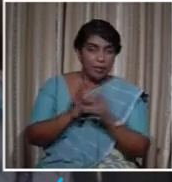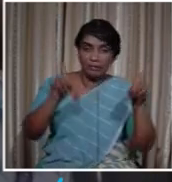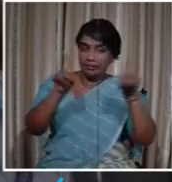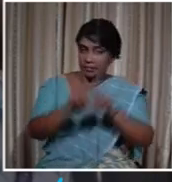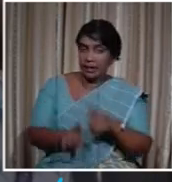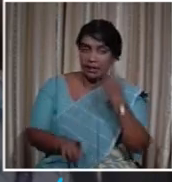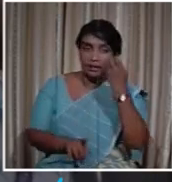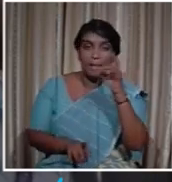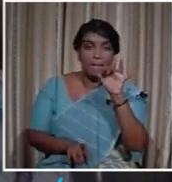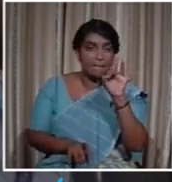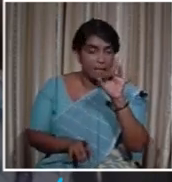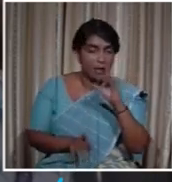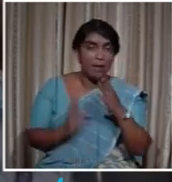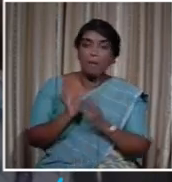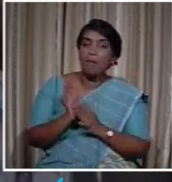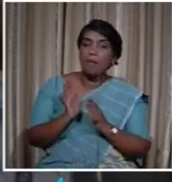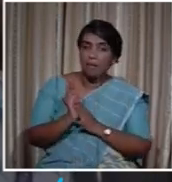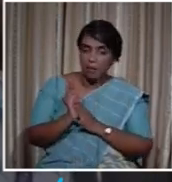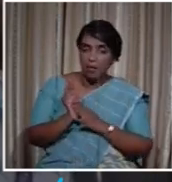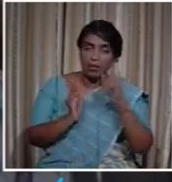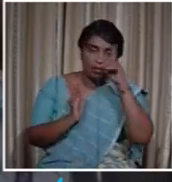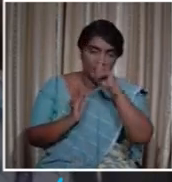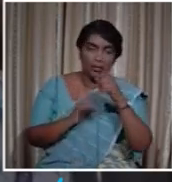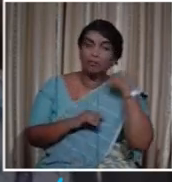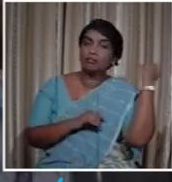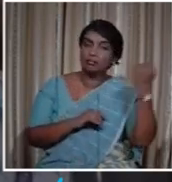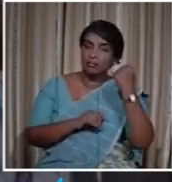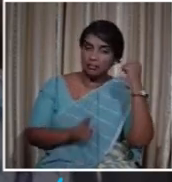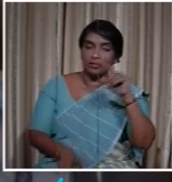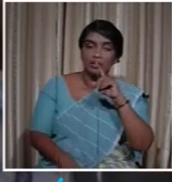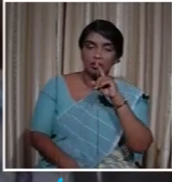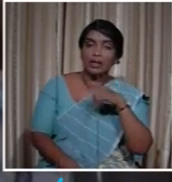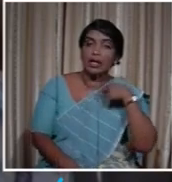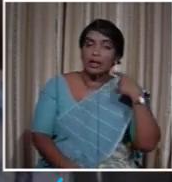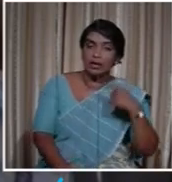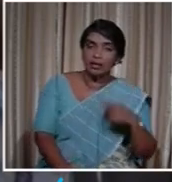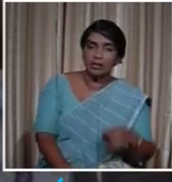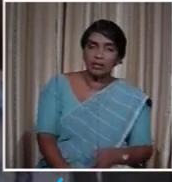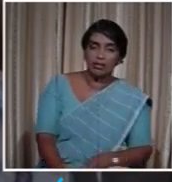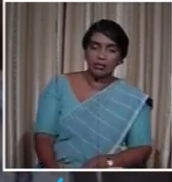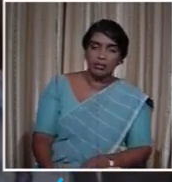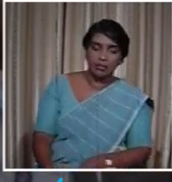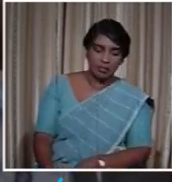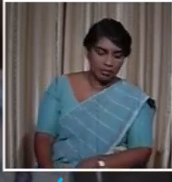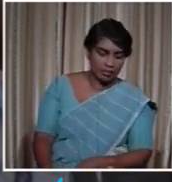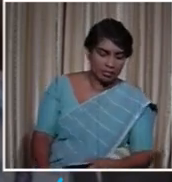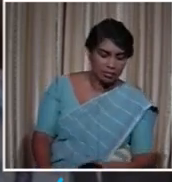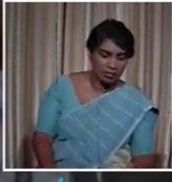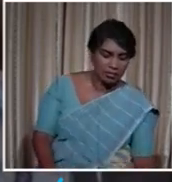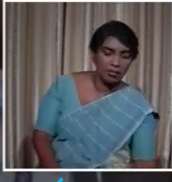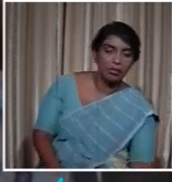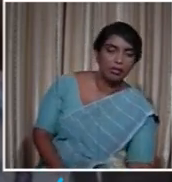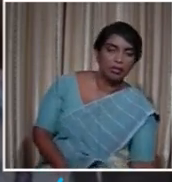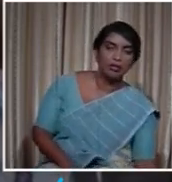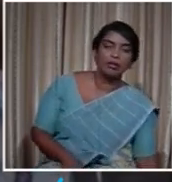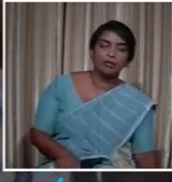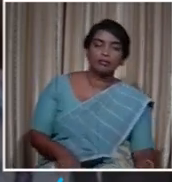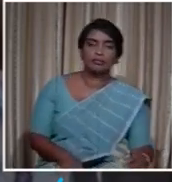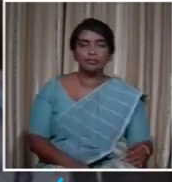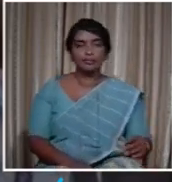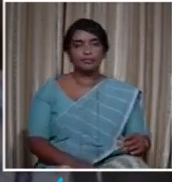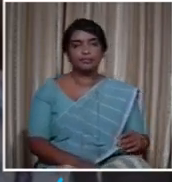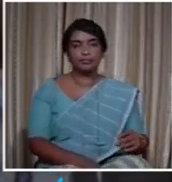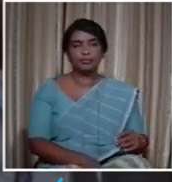மார்ச் மாதம் உரையாற்றினார். இலங்கைக்கு நான் என்னுடைய அனுபவத்திலே சொல்கிறேன், இலங்கைக்கு ஒரு கூட்டு சமஷ்டி, கூட்டுறவு சமஷ்டி